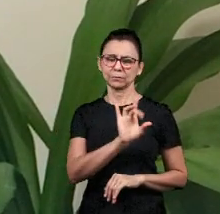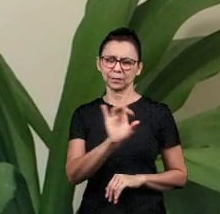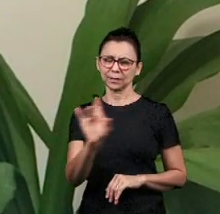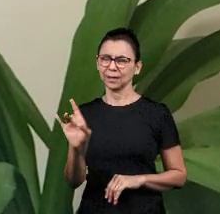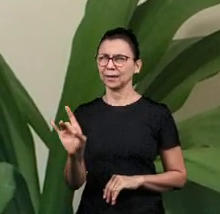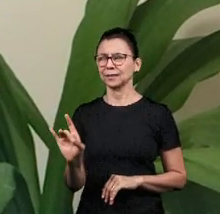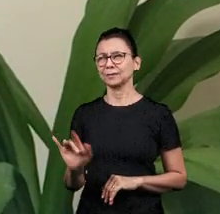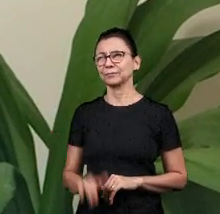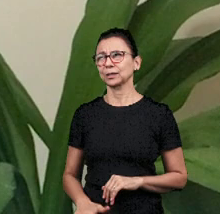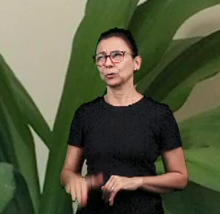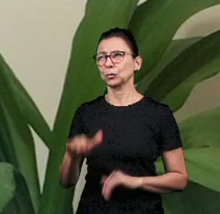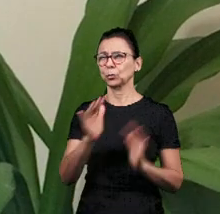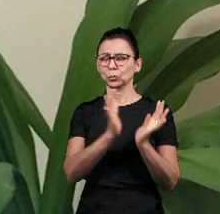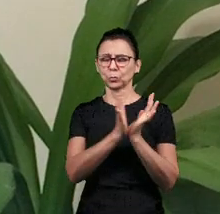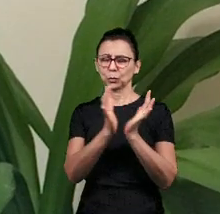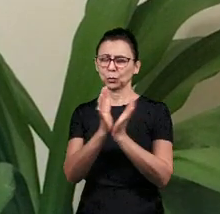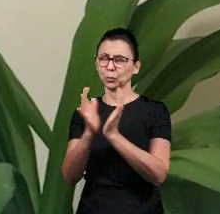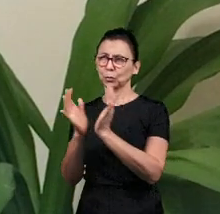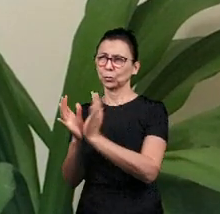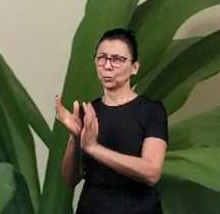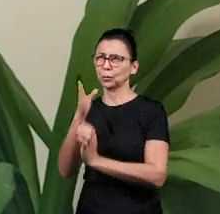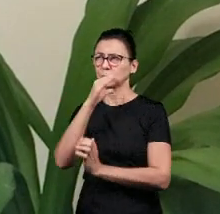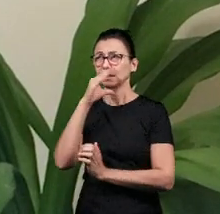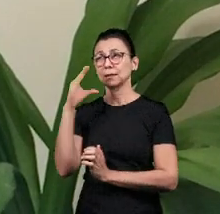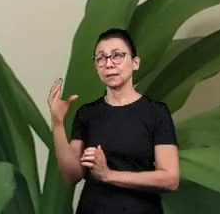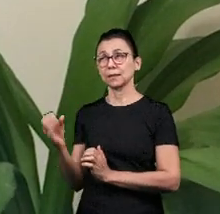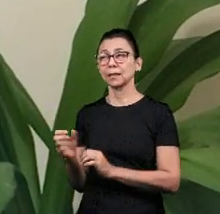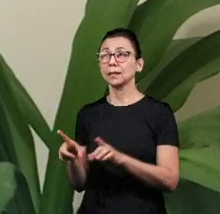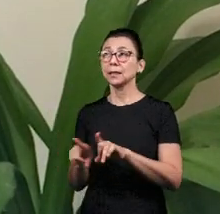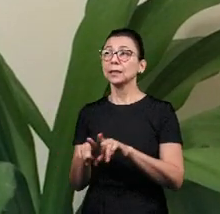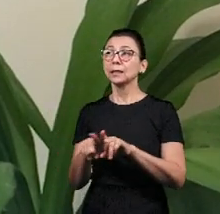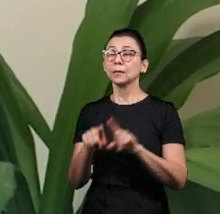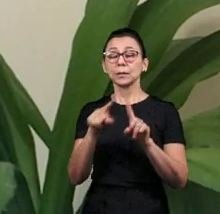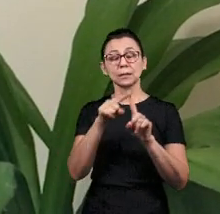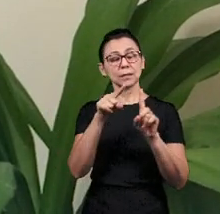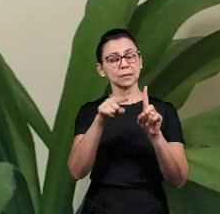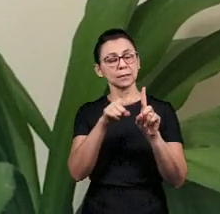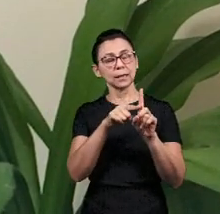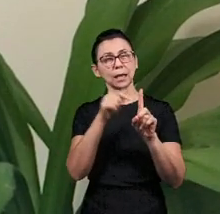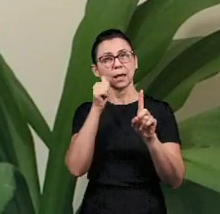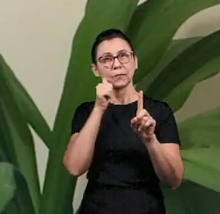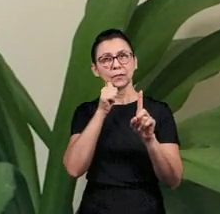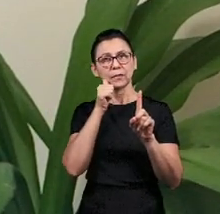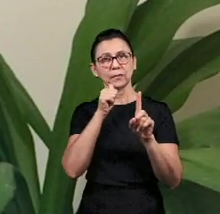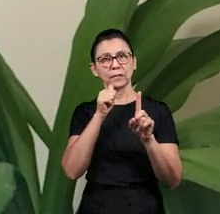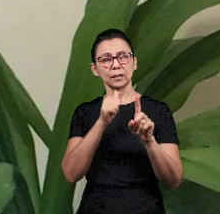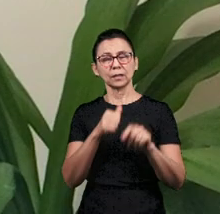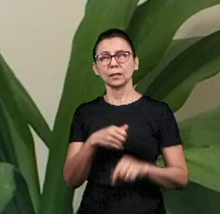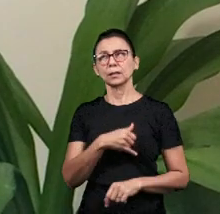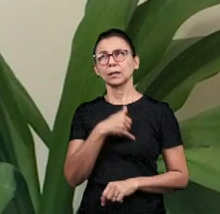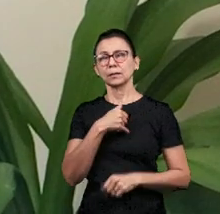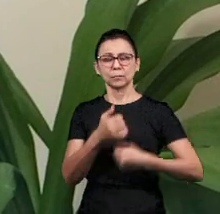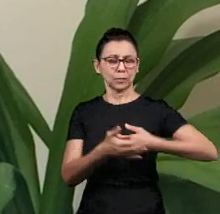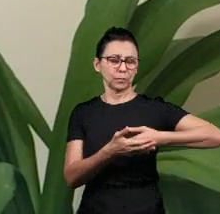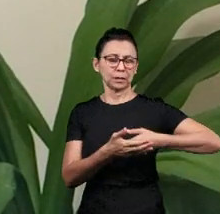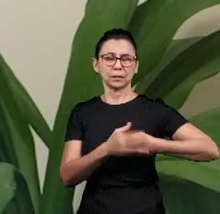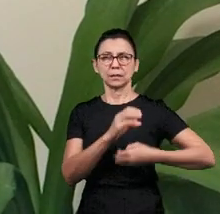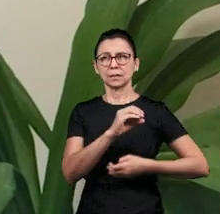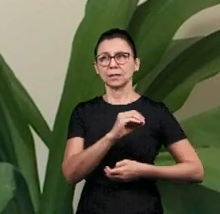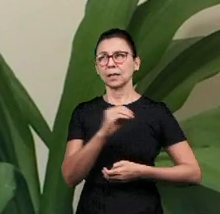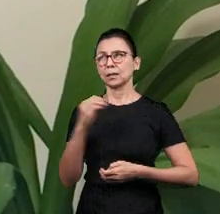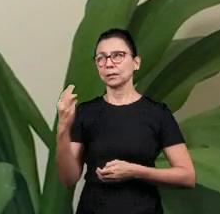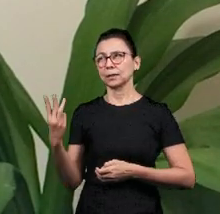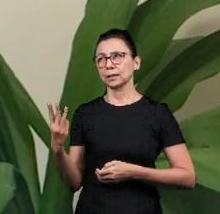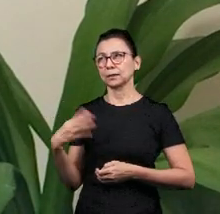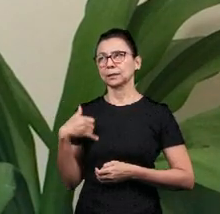chaque intermédiaire, chaque adolescent. Et aussi, Seigneur Dieu, nous nous rappelons des enfants de 0 à 3 ans. Demandons, Seigneur,